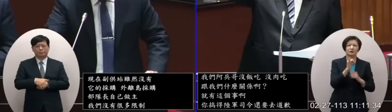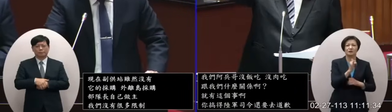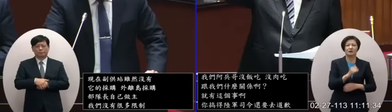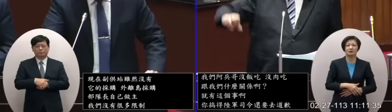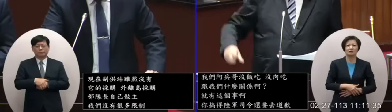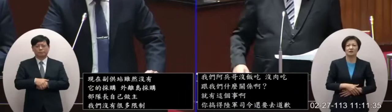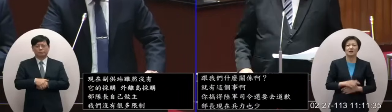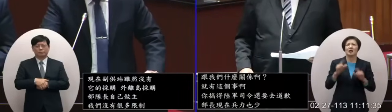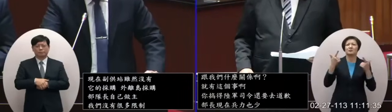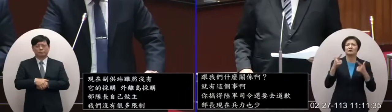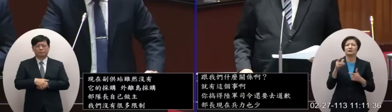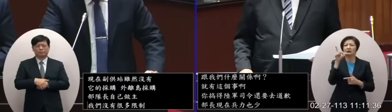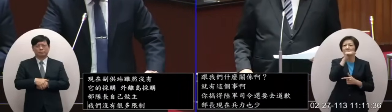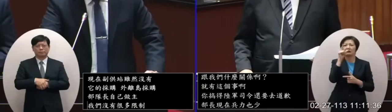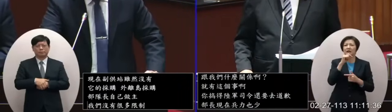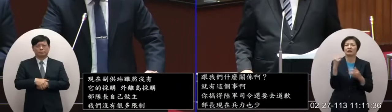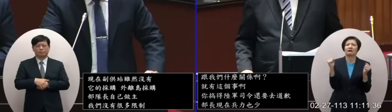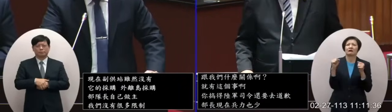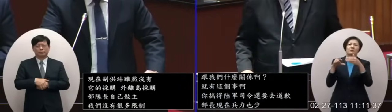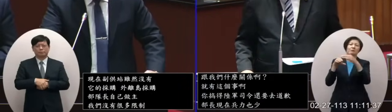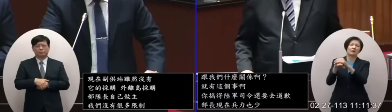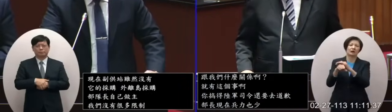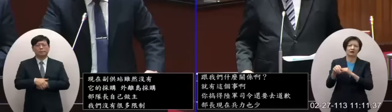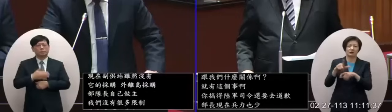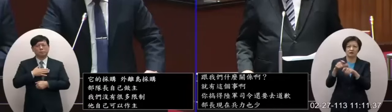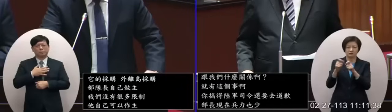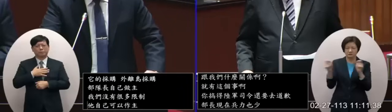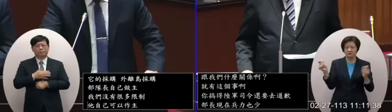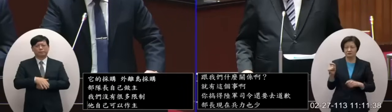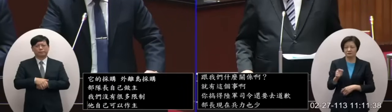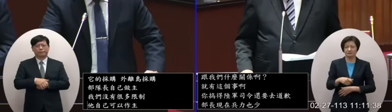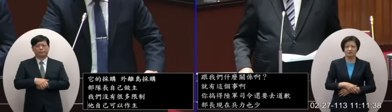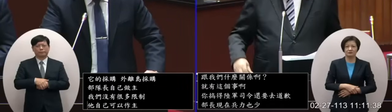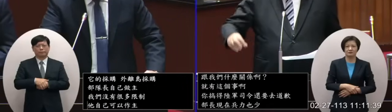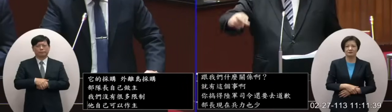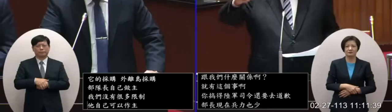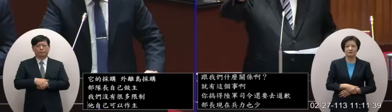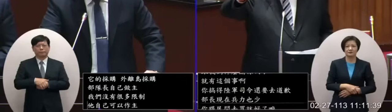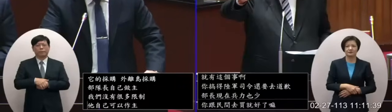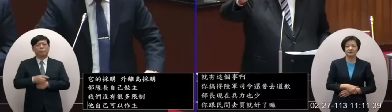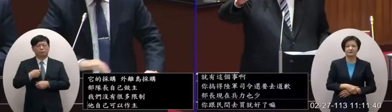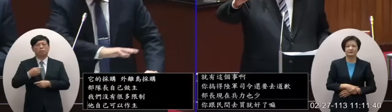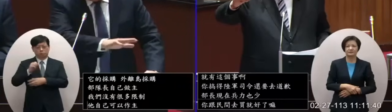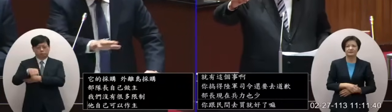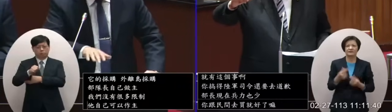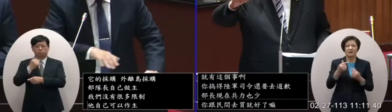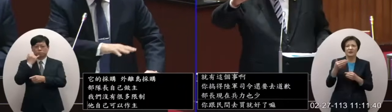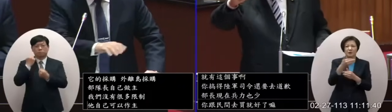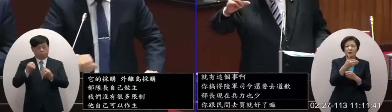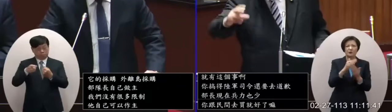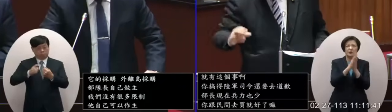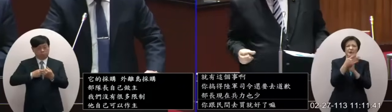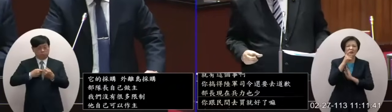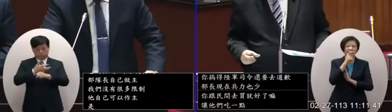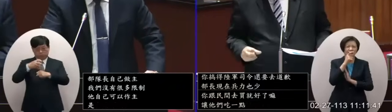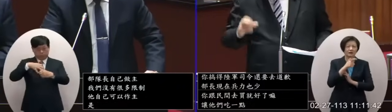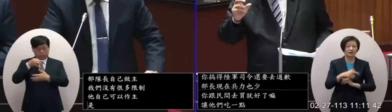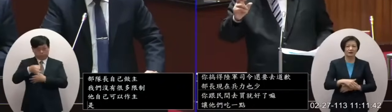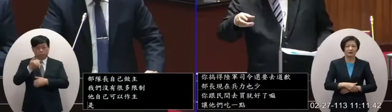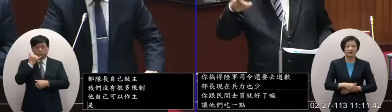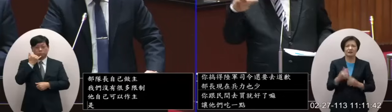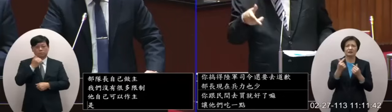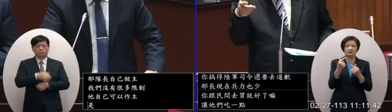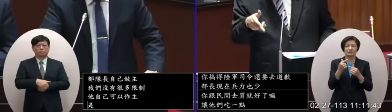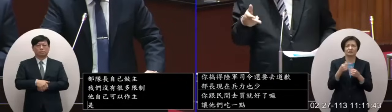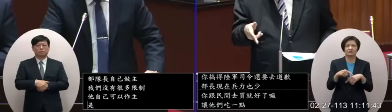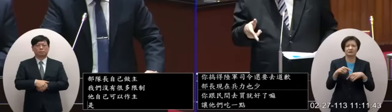种冰的硬邦邦的，冰的几都冰的好几年的肉哎、欸， 是 啊， 这我们同意他在地方上来采购， 化